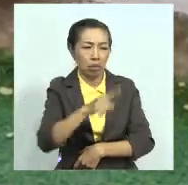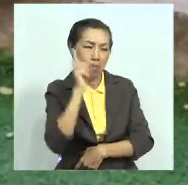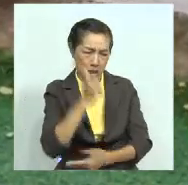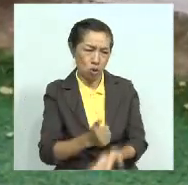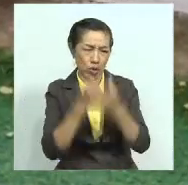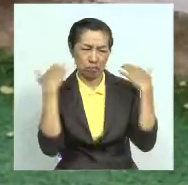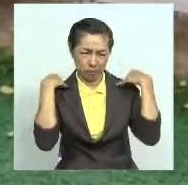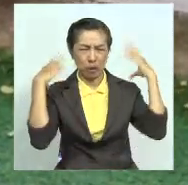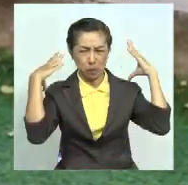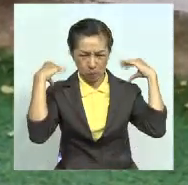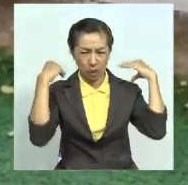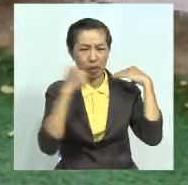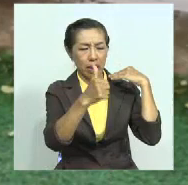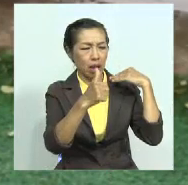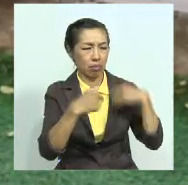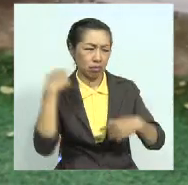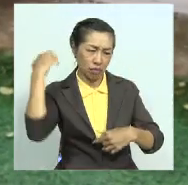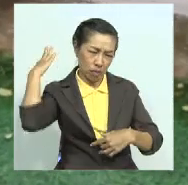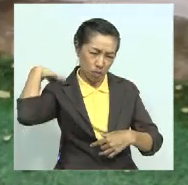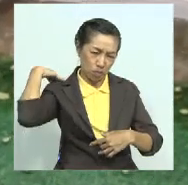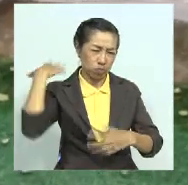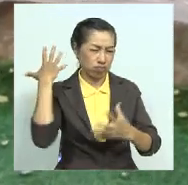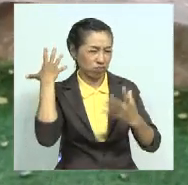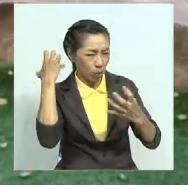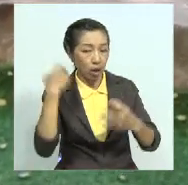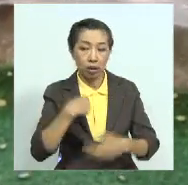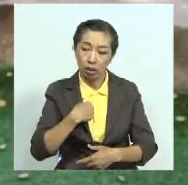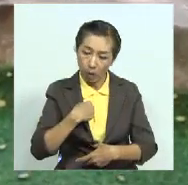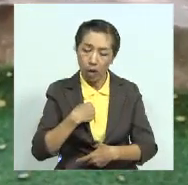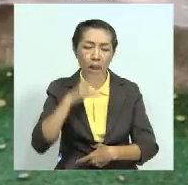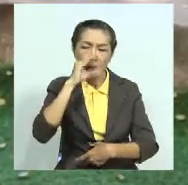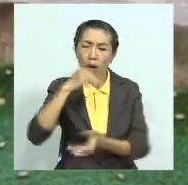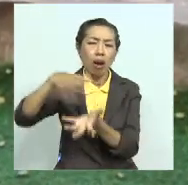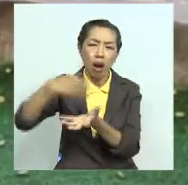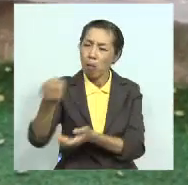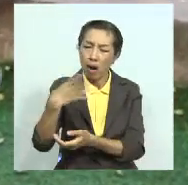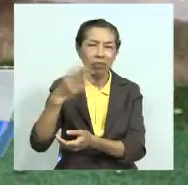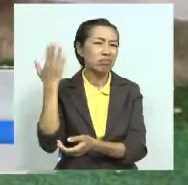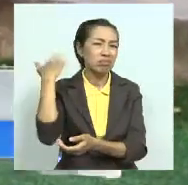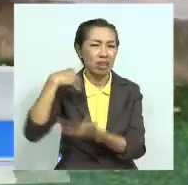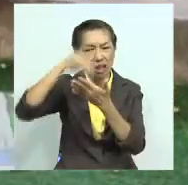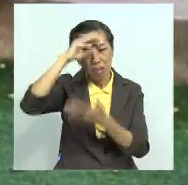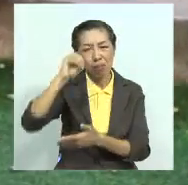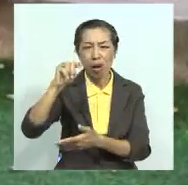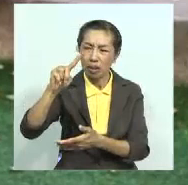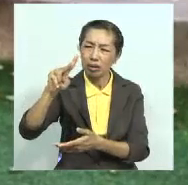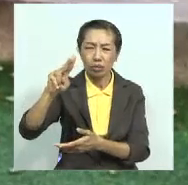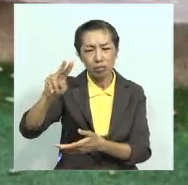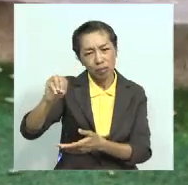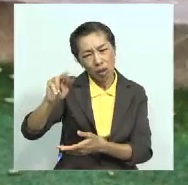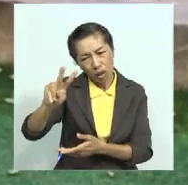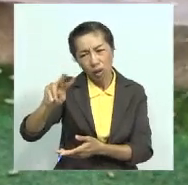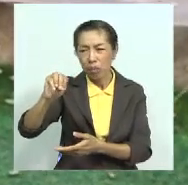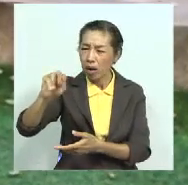น่อยแม่หนูปวดหลังคือไอ้เรื่องบ่นเนี่ยก็บ่นมาตลอดค่ะบ่นมาทุกวันตั้งแต่ม.1แล้วแม่ก็